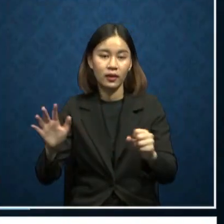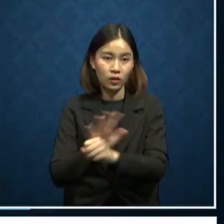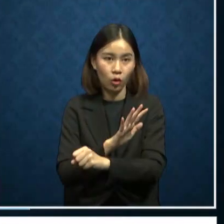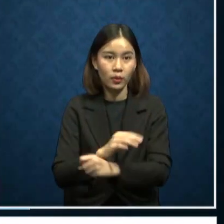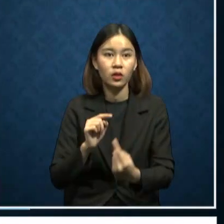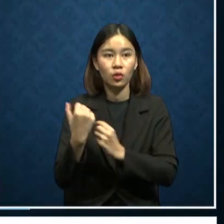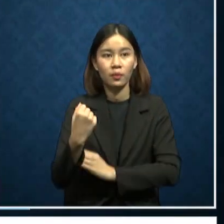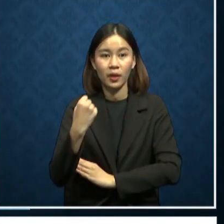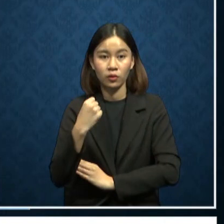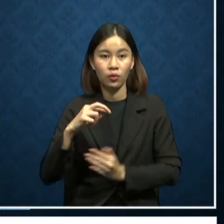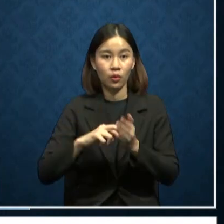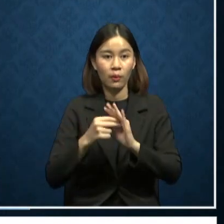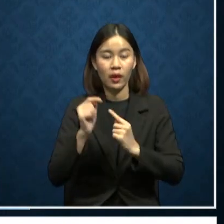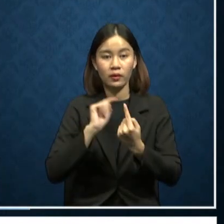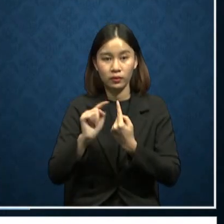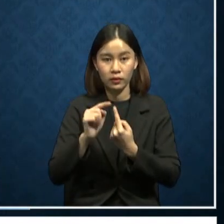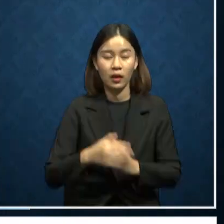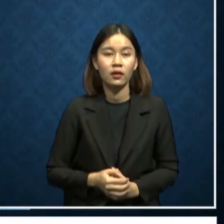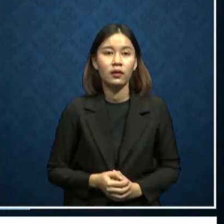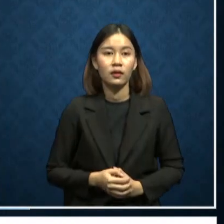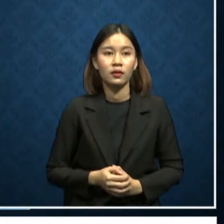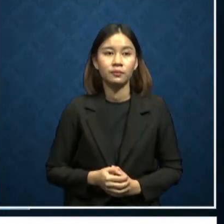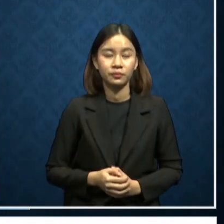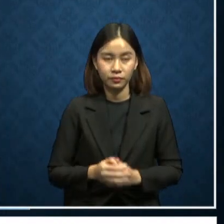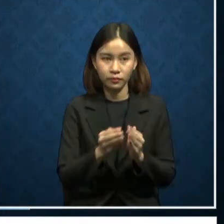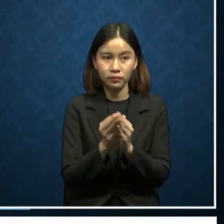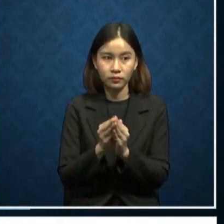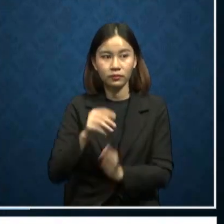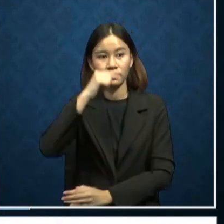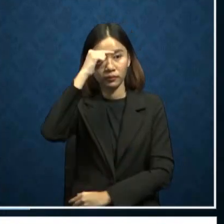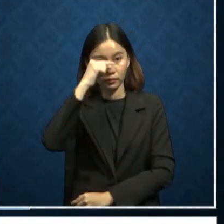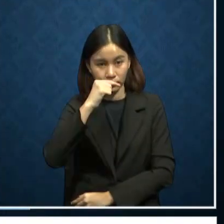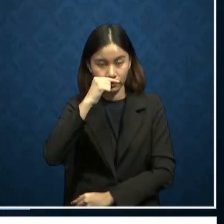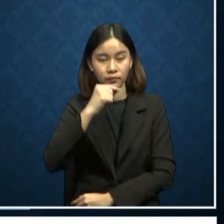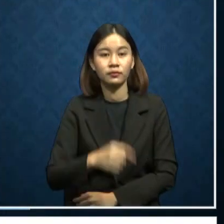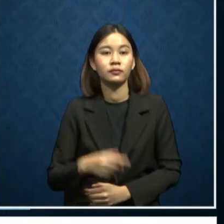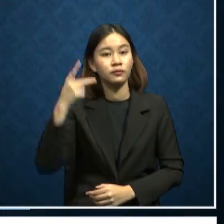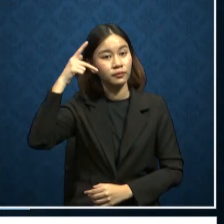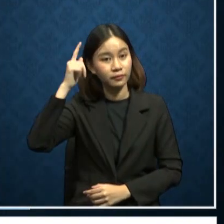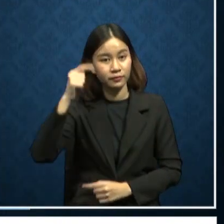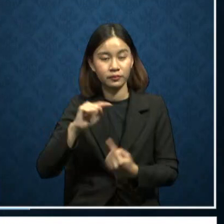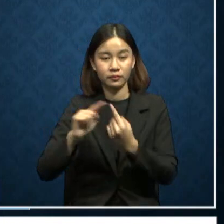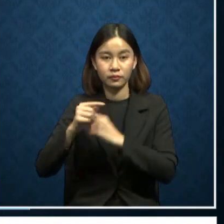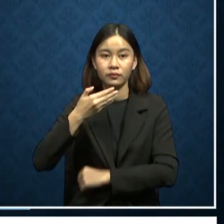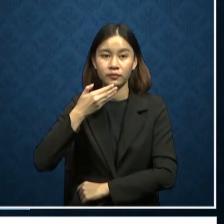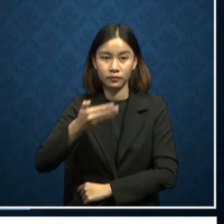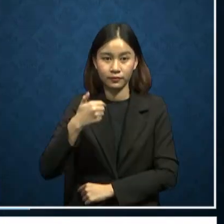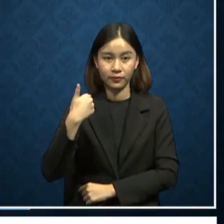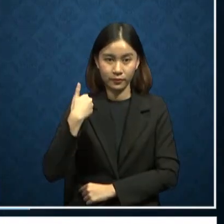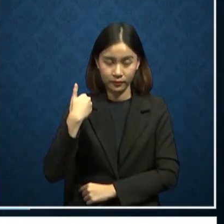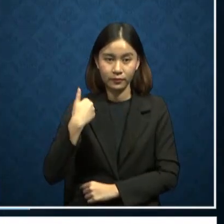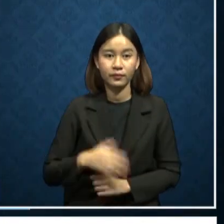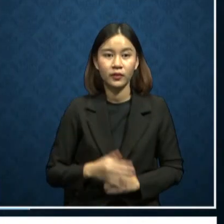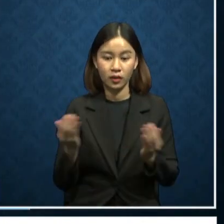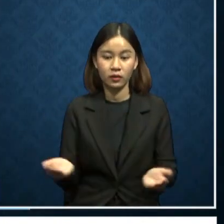ด้านความมั่นคงก็คือเรื่องของการที่จะสร้างให้อาหารและภูมิปัญญานั้นควบคู่กันเกิดความยั่งยืนแล้วก็เ่อ